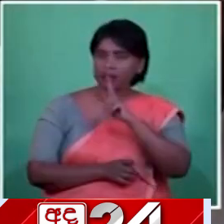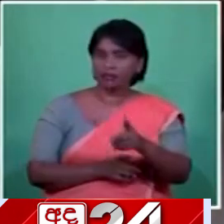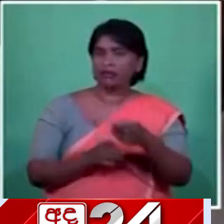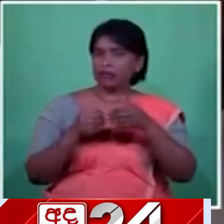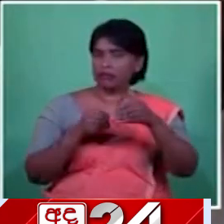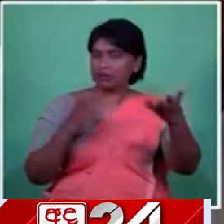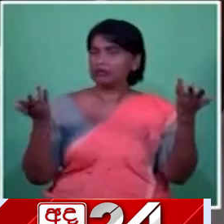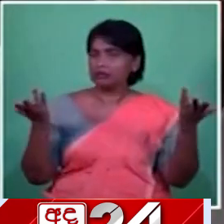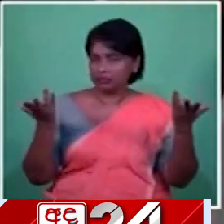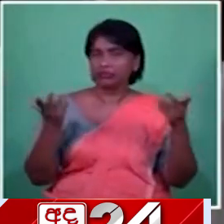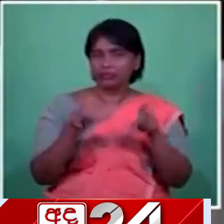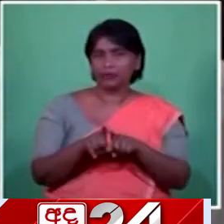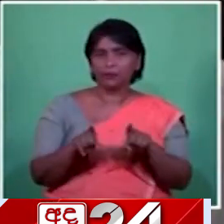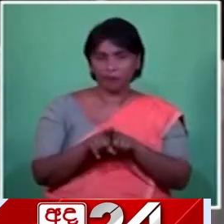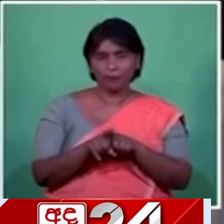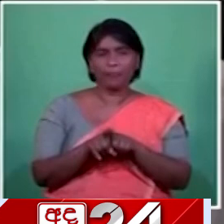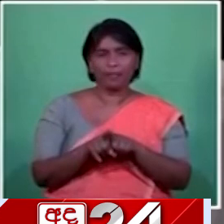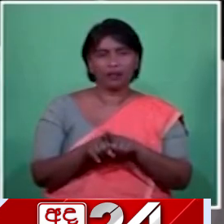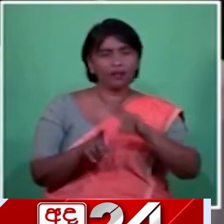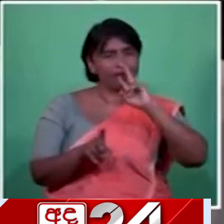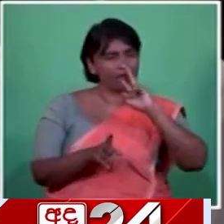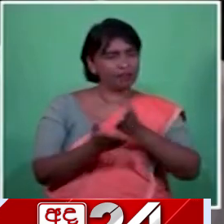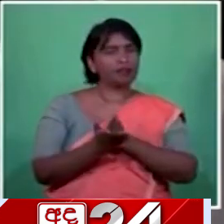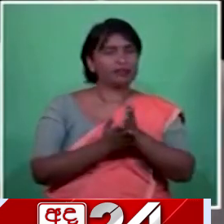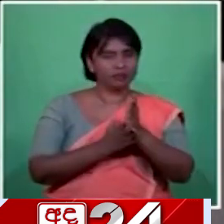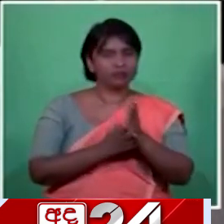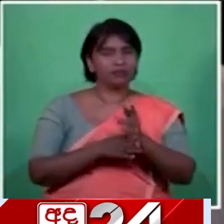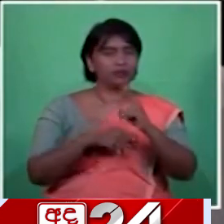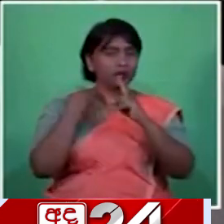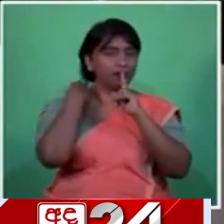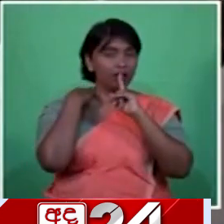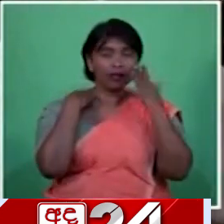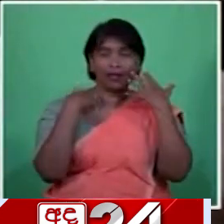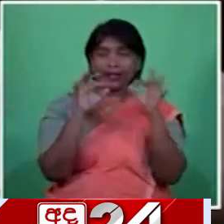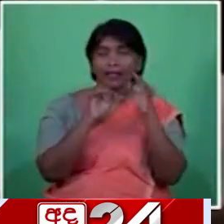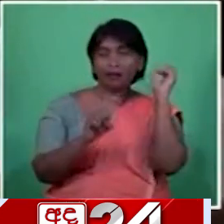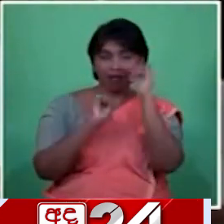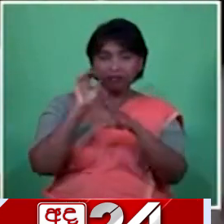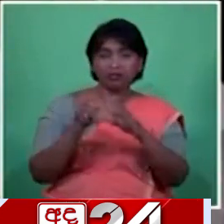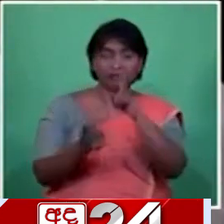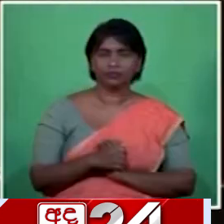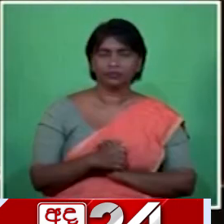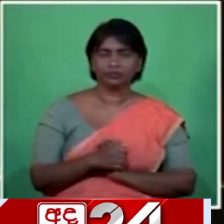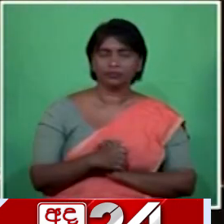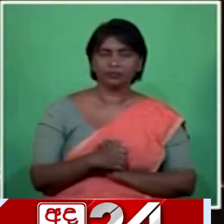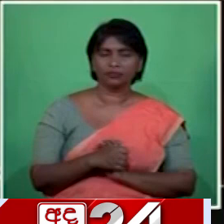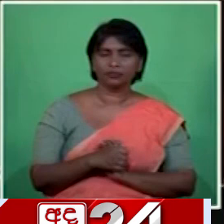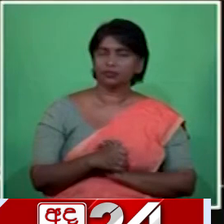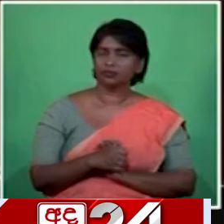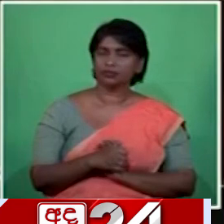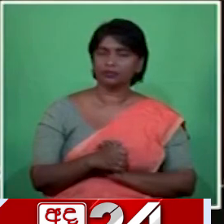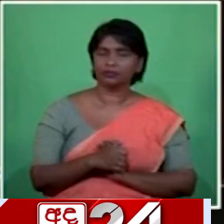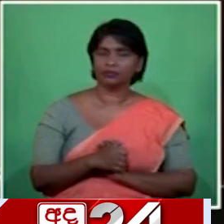නායකතුමා. ඔබතුමාට නොමග යවලා. ඔබතුමාට ඔය කේලම් කියන මිනිස්සුන්ගෙන් ප්‍රවේශක් වෙන්න.